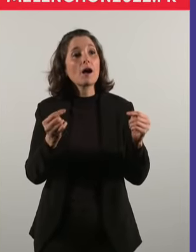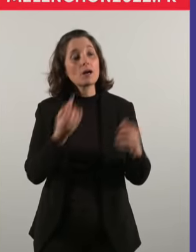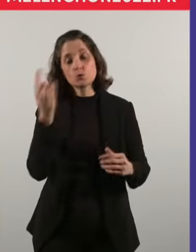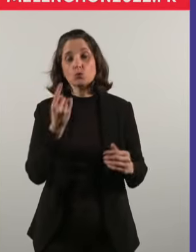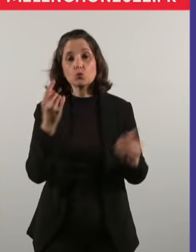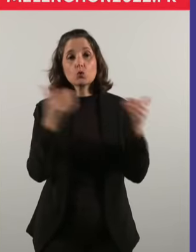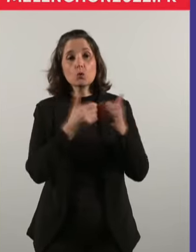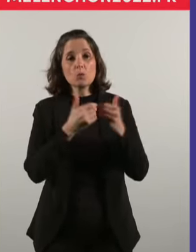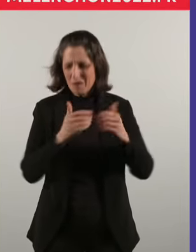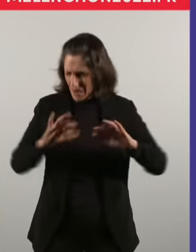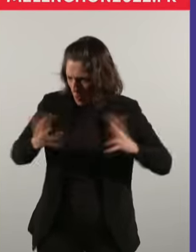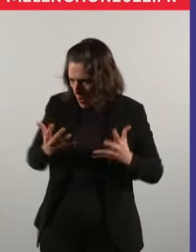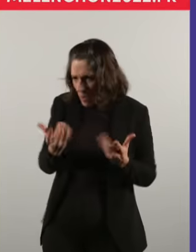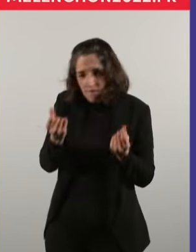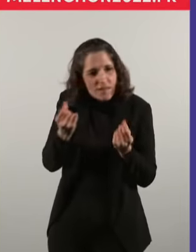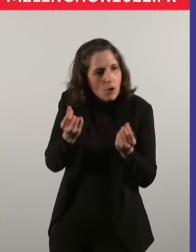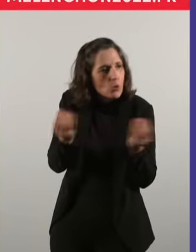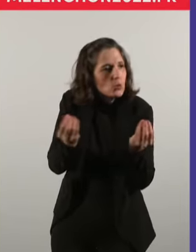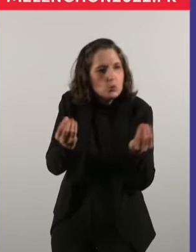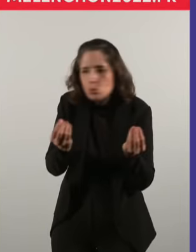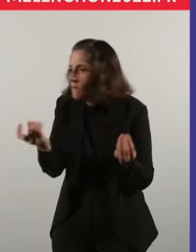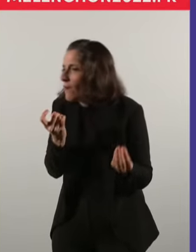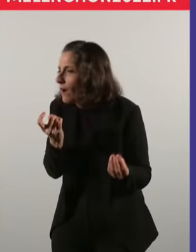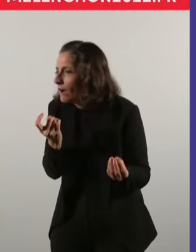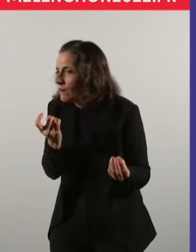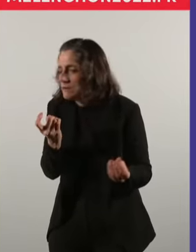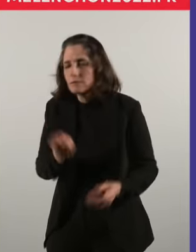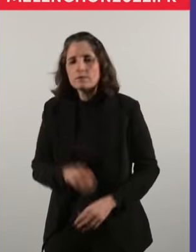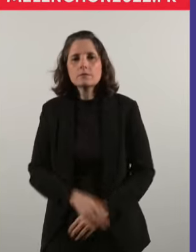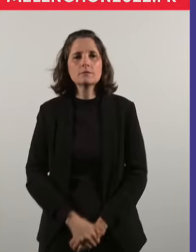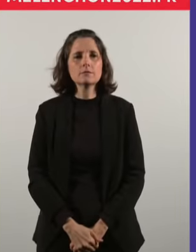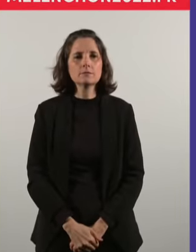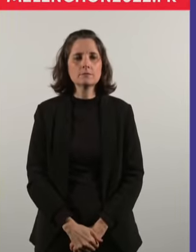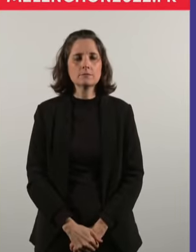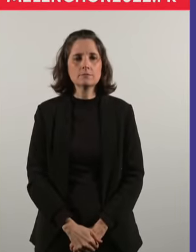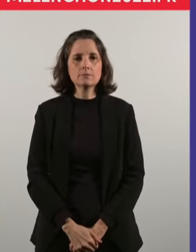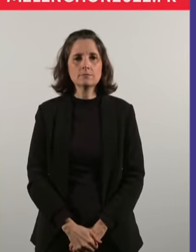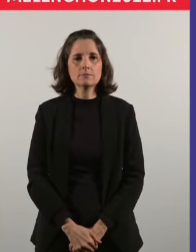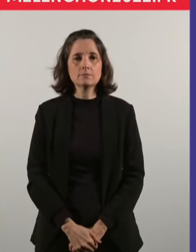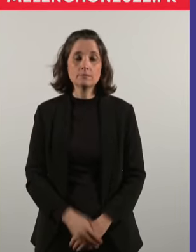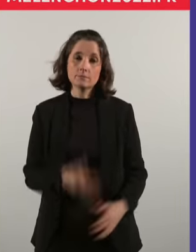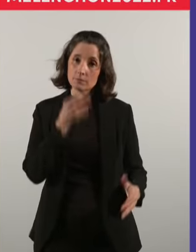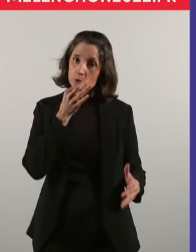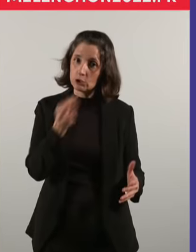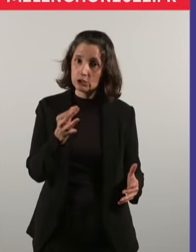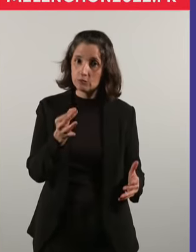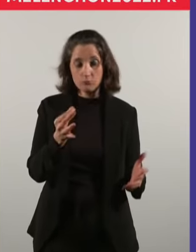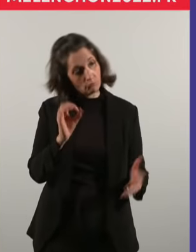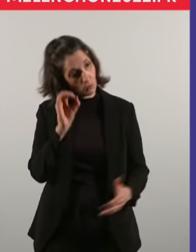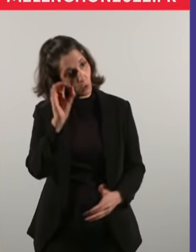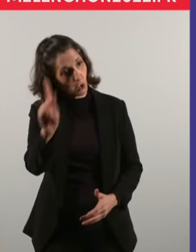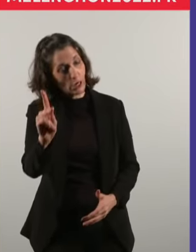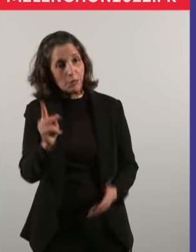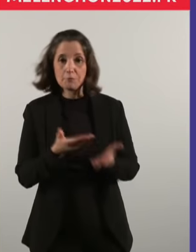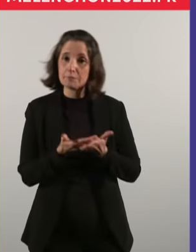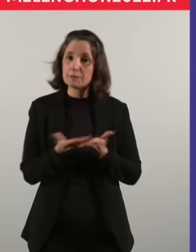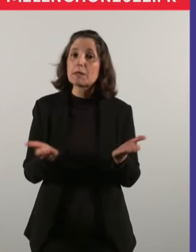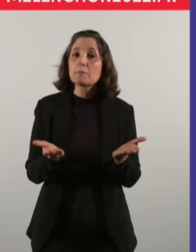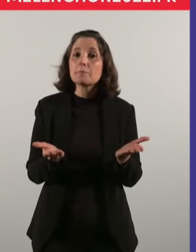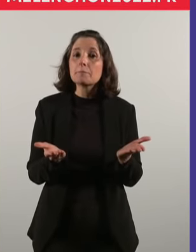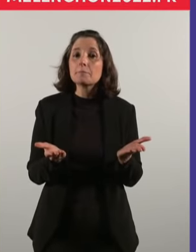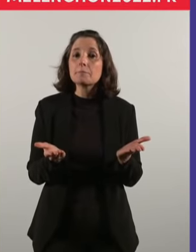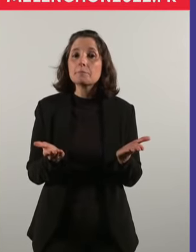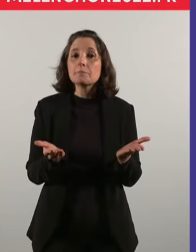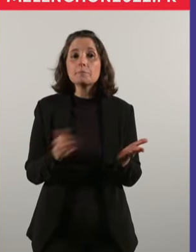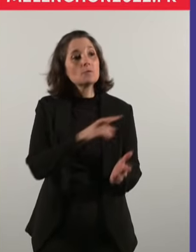Jaurès? Eh bien, je vais vous dire, si vraiment je dois faire rustique, je commence par du rustique. Vous n'avez qu'à payer les